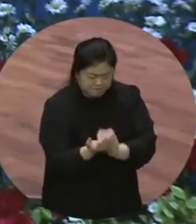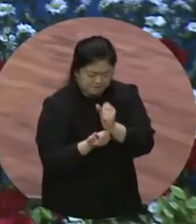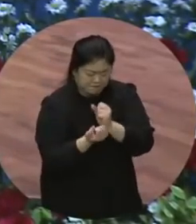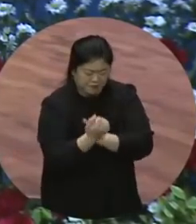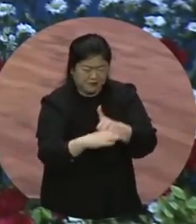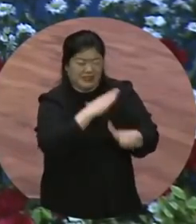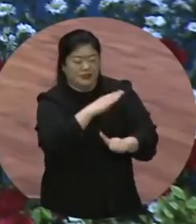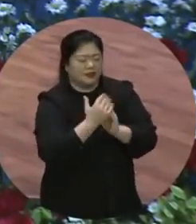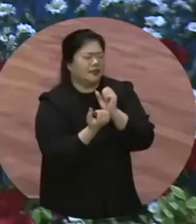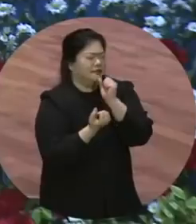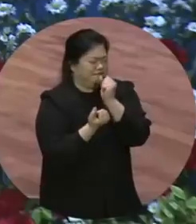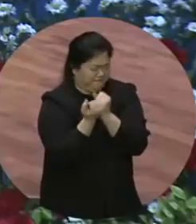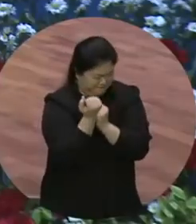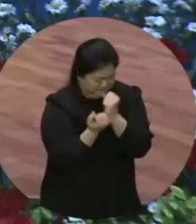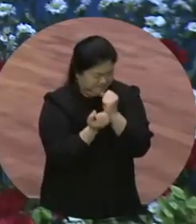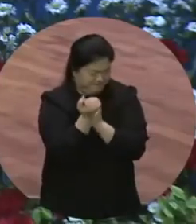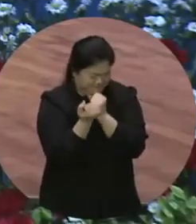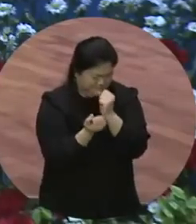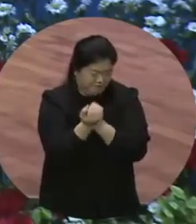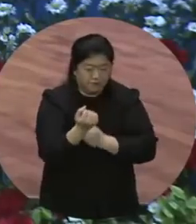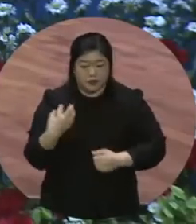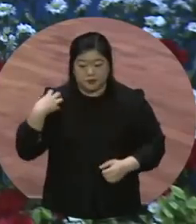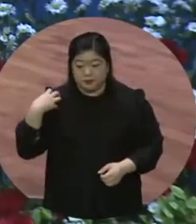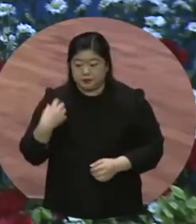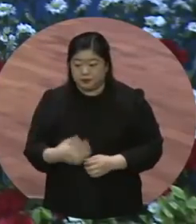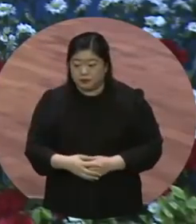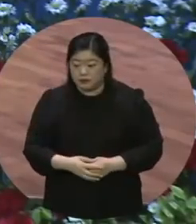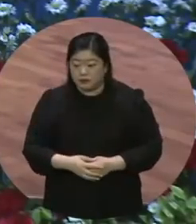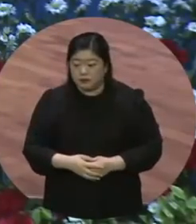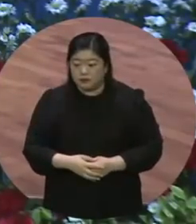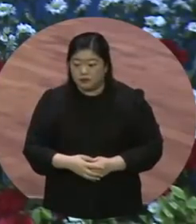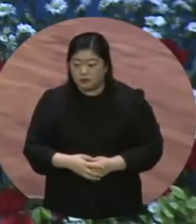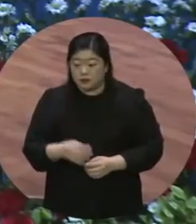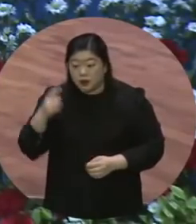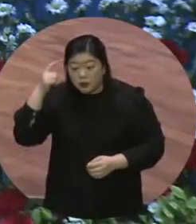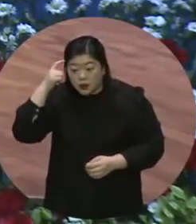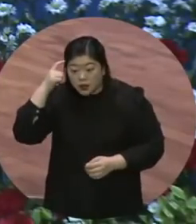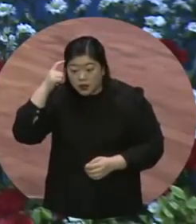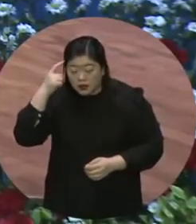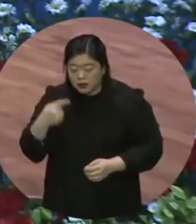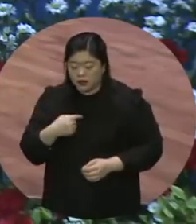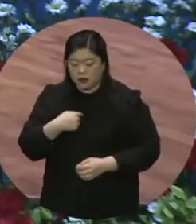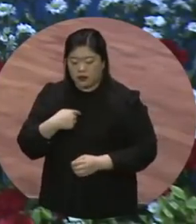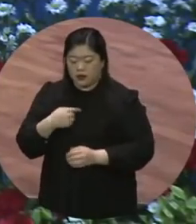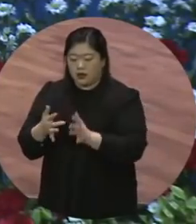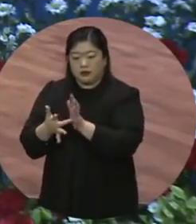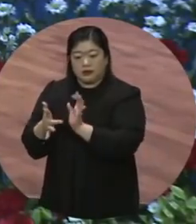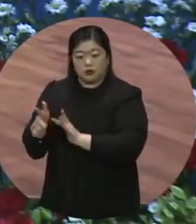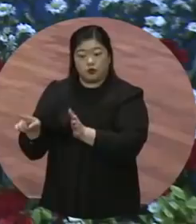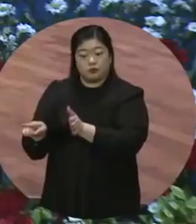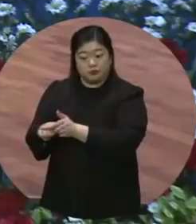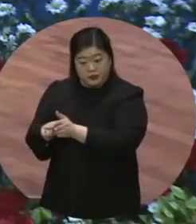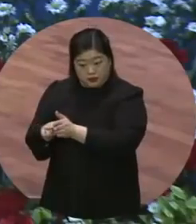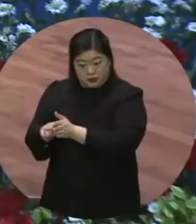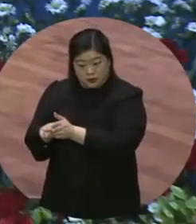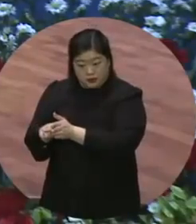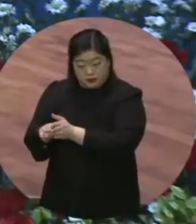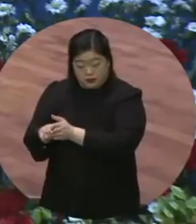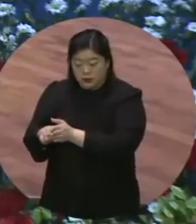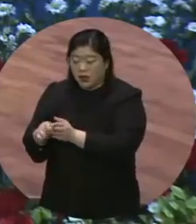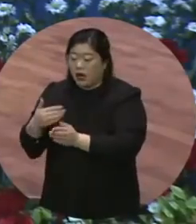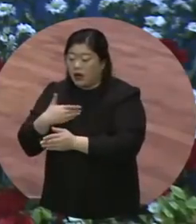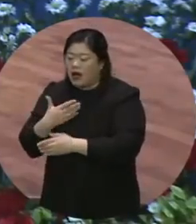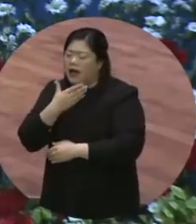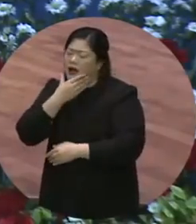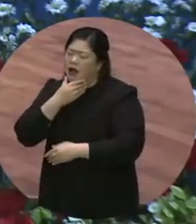던져야 돼요. 생명줄 포기하면 안 돼요. 왜냐? 예수를 나를 만나서 예수를 믿지 않으면 누가